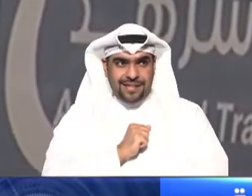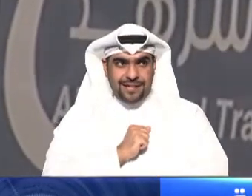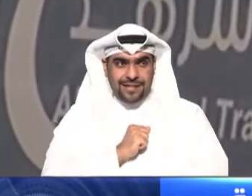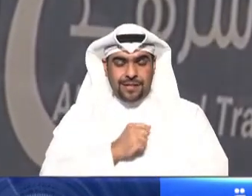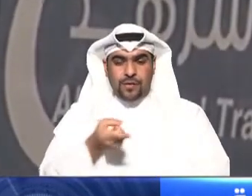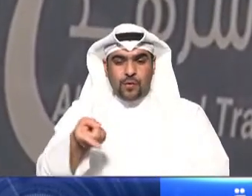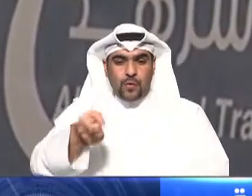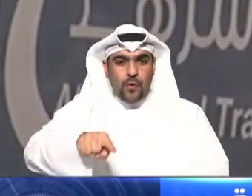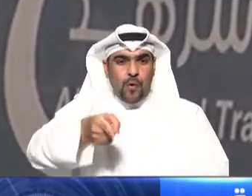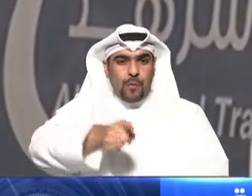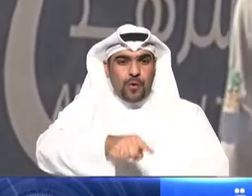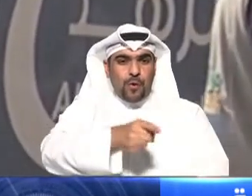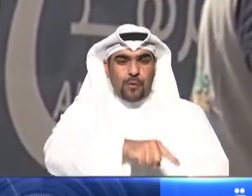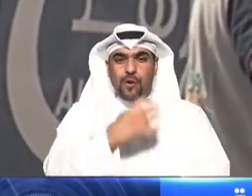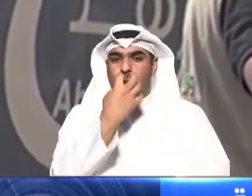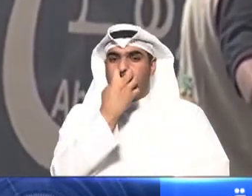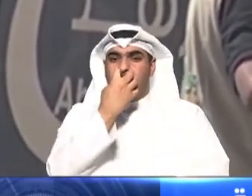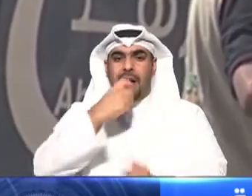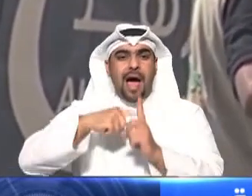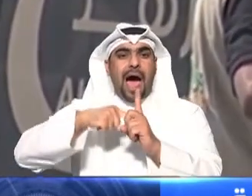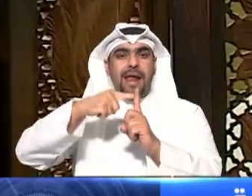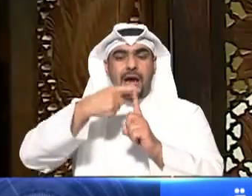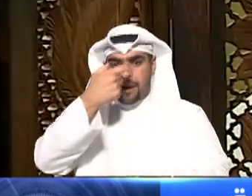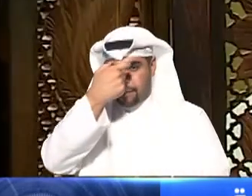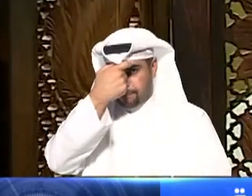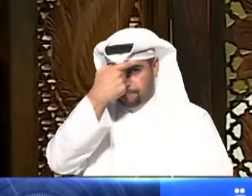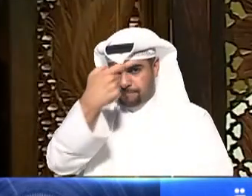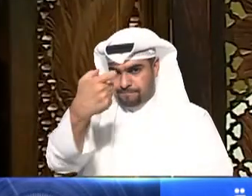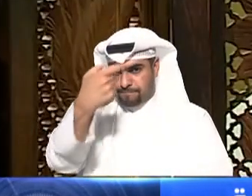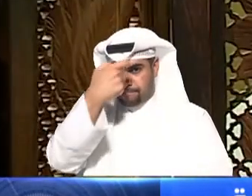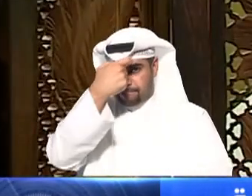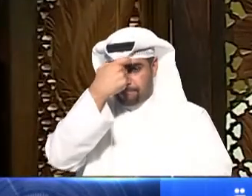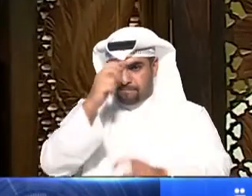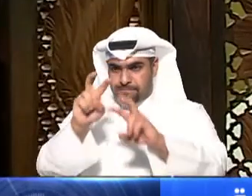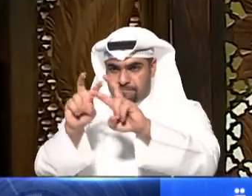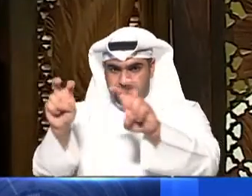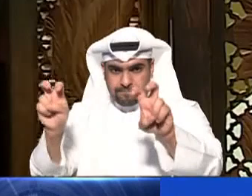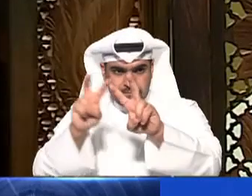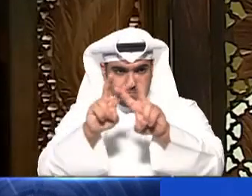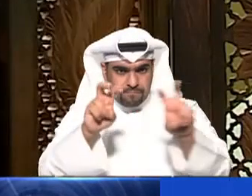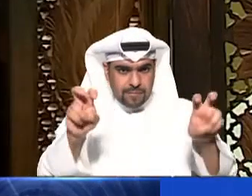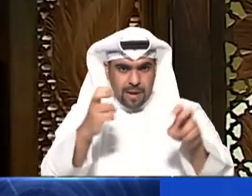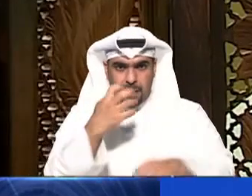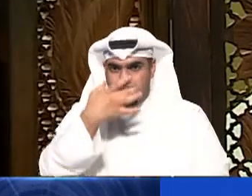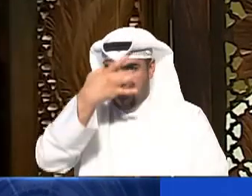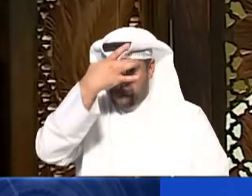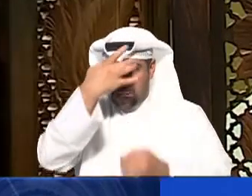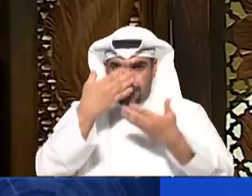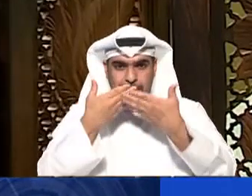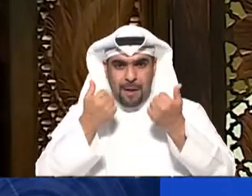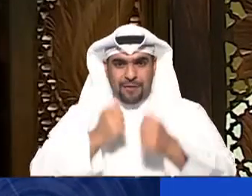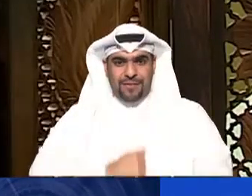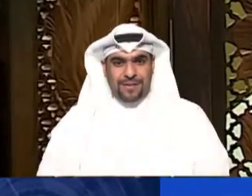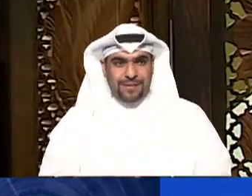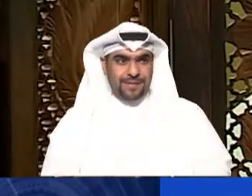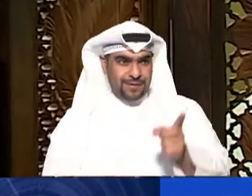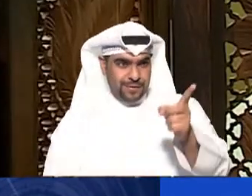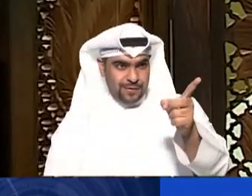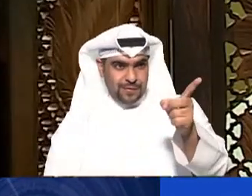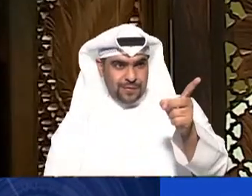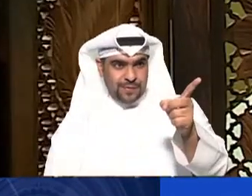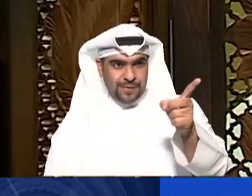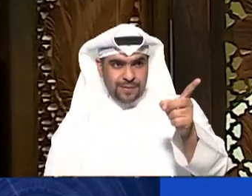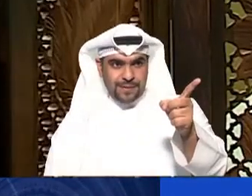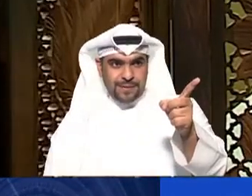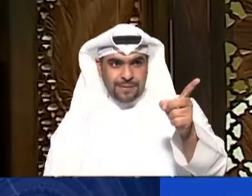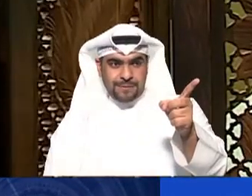مستمر لحرارة كل حاج. الحمد لله المملكة العربية السعودية هذا العام رغم انتشار جائحة كورونا في العالم كله